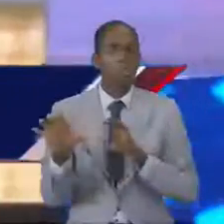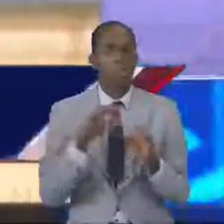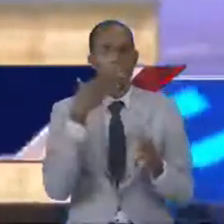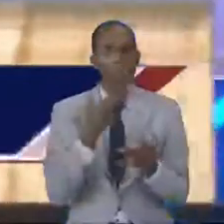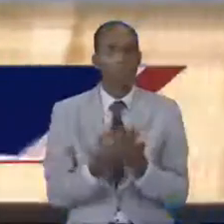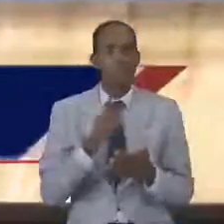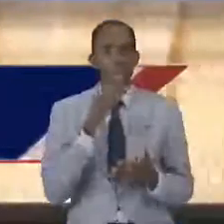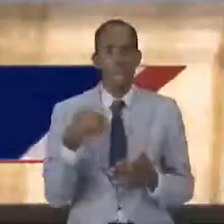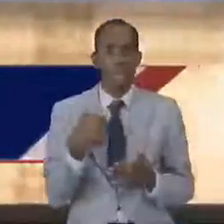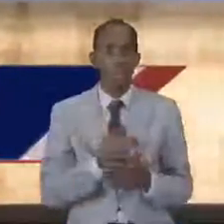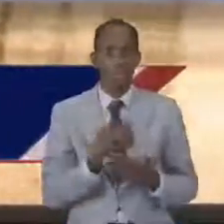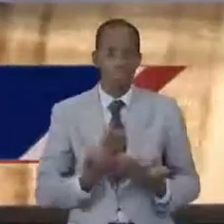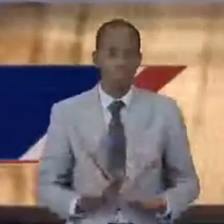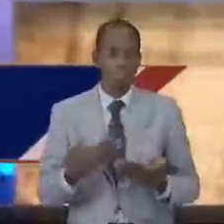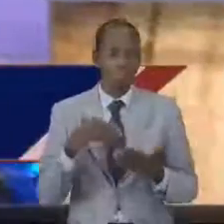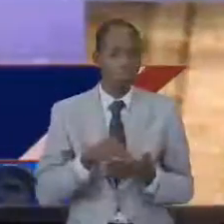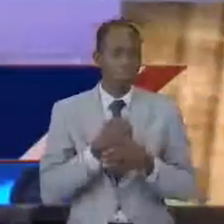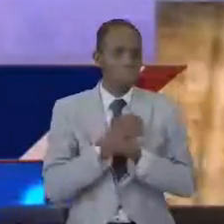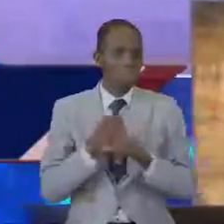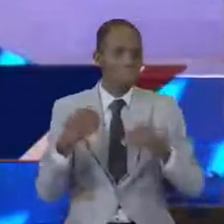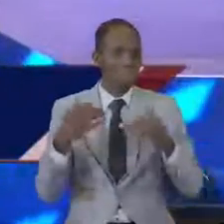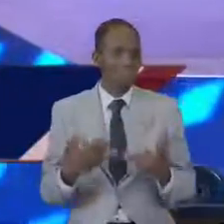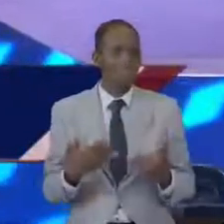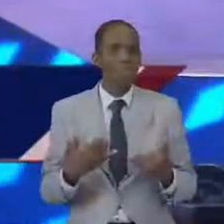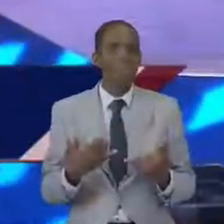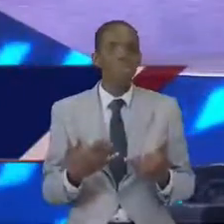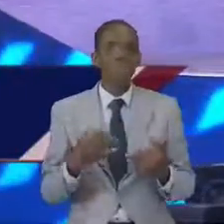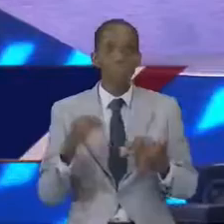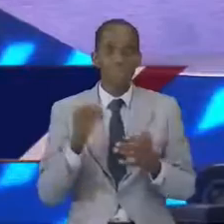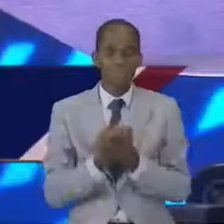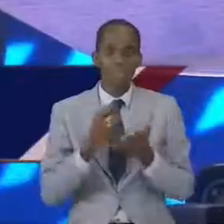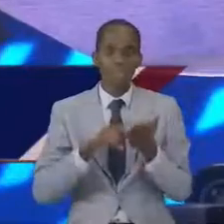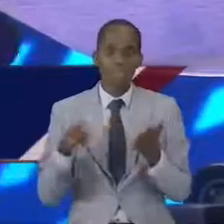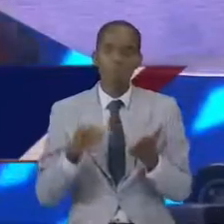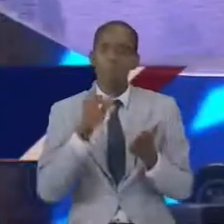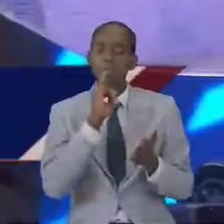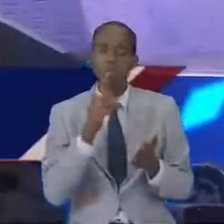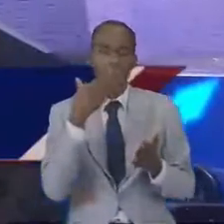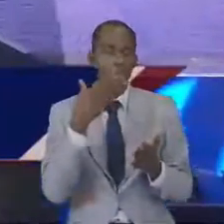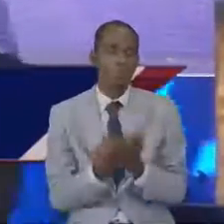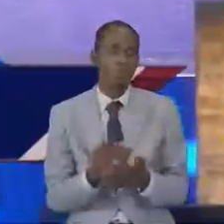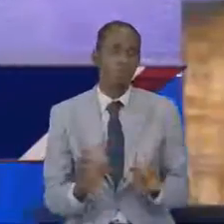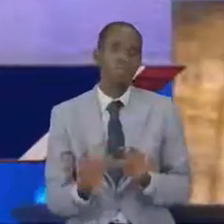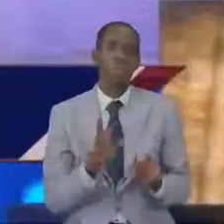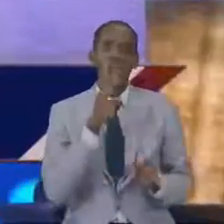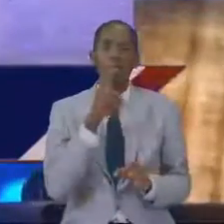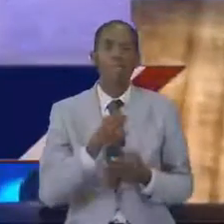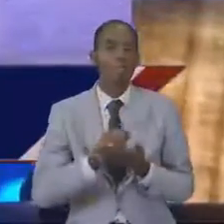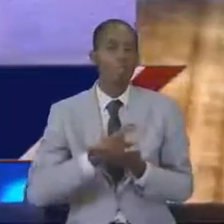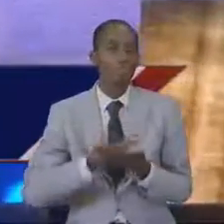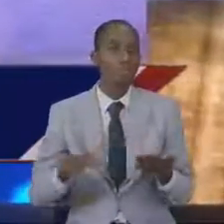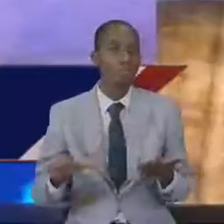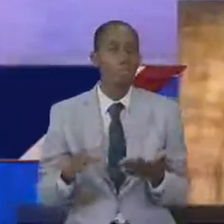nous nous lassons pas de faire le bien sommes-nous de nouveau oui maintenant nous ne donnons pas cesser de faire le bien somme nous sentions maintenant